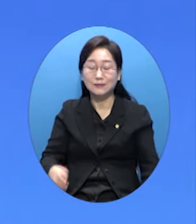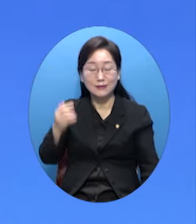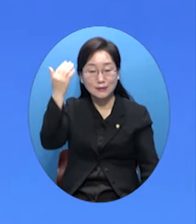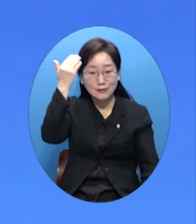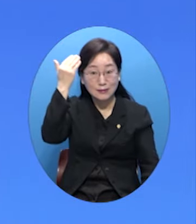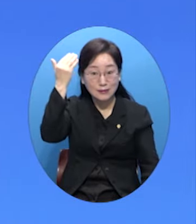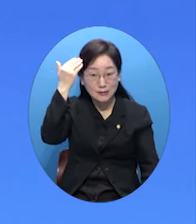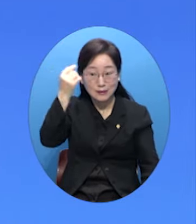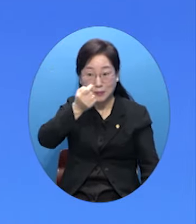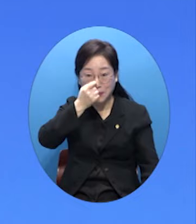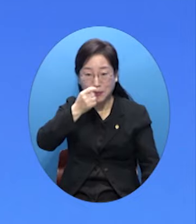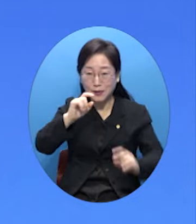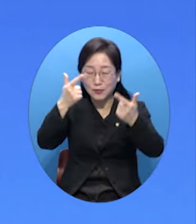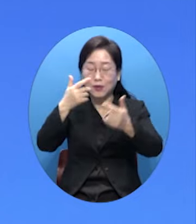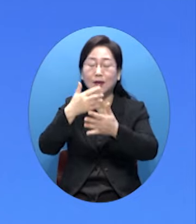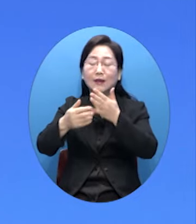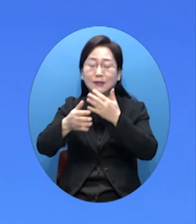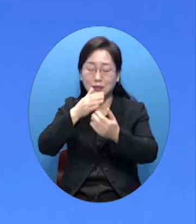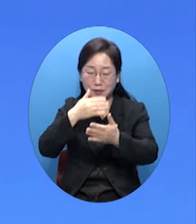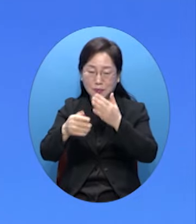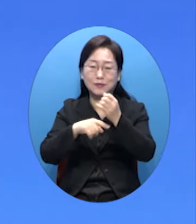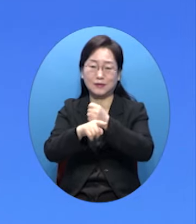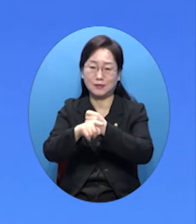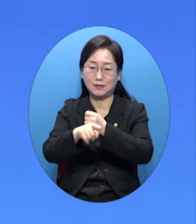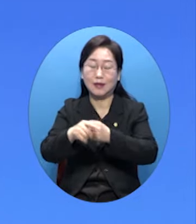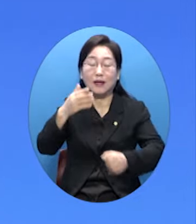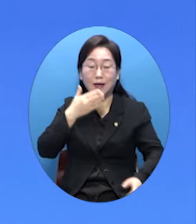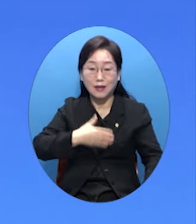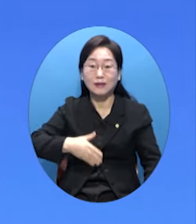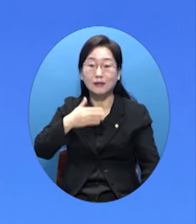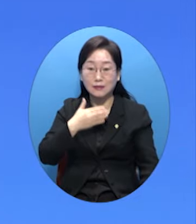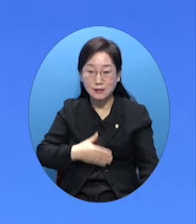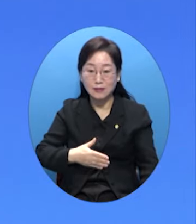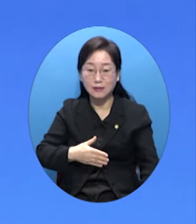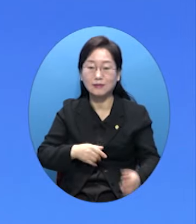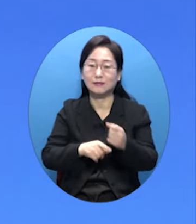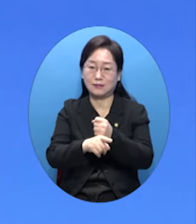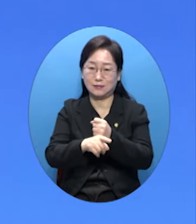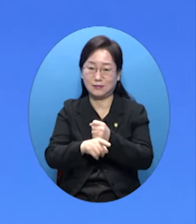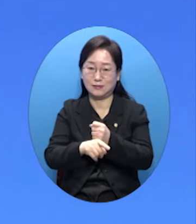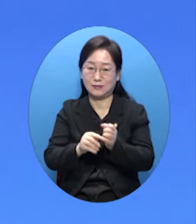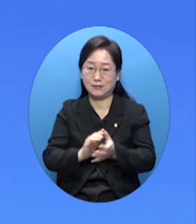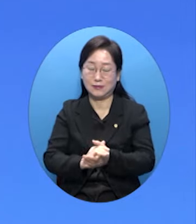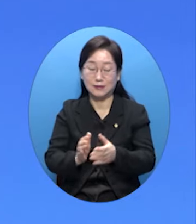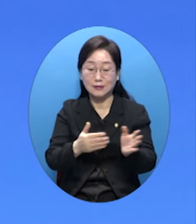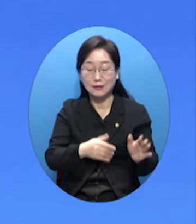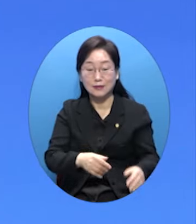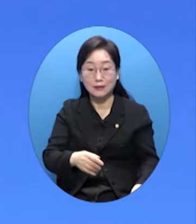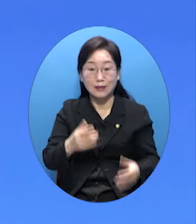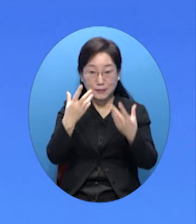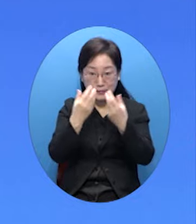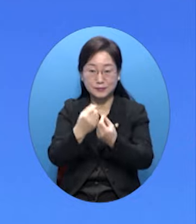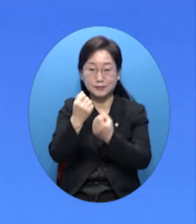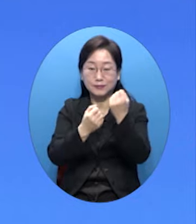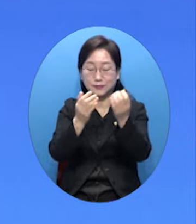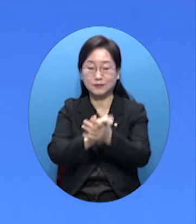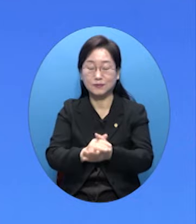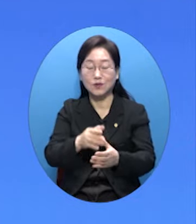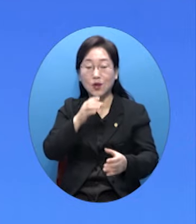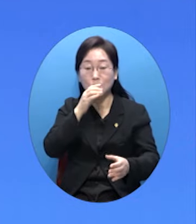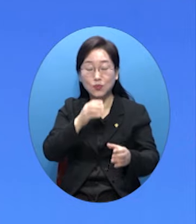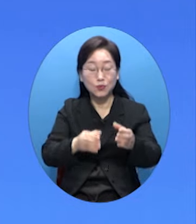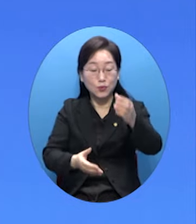지식적으로 하는 게 아니라 체험적으로 하는 것입니다. 우리 안다. 그러니까 여기 물이